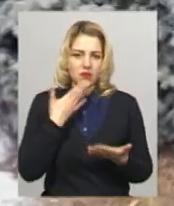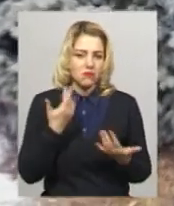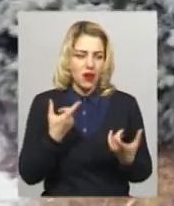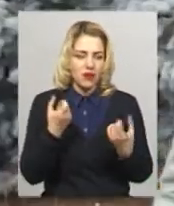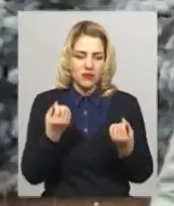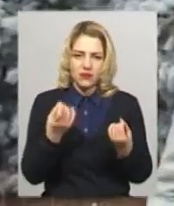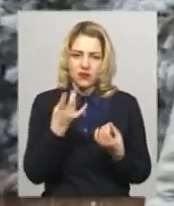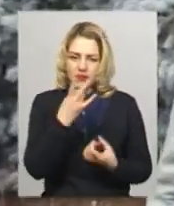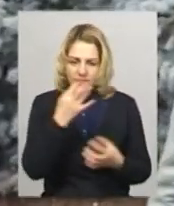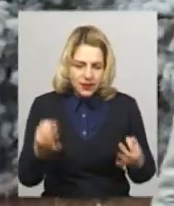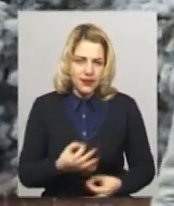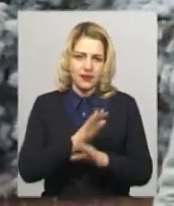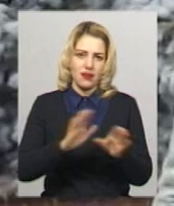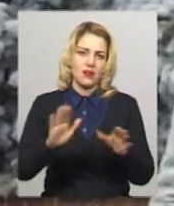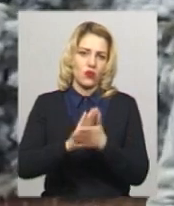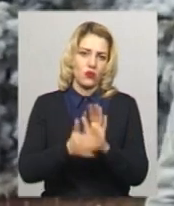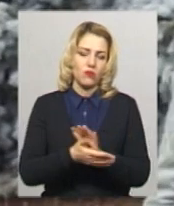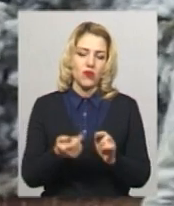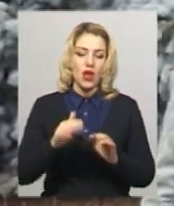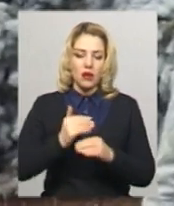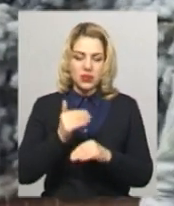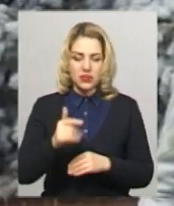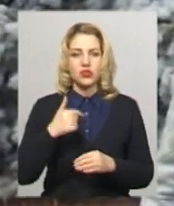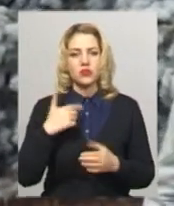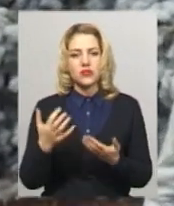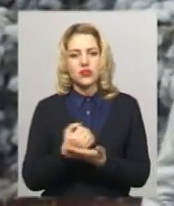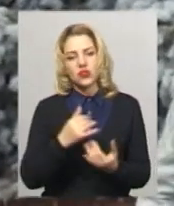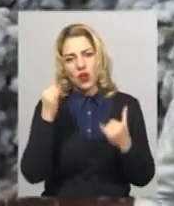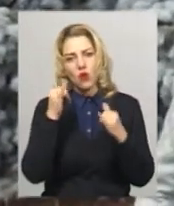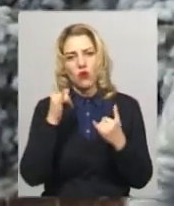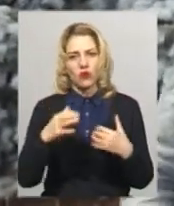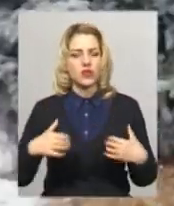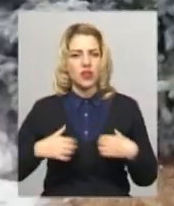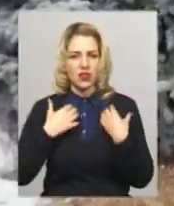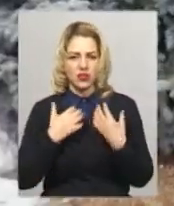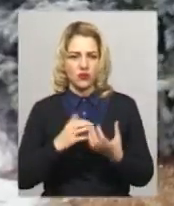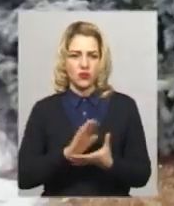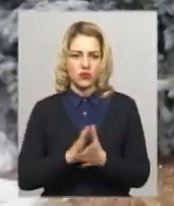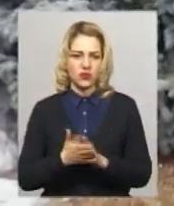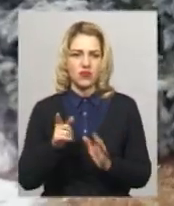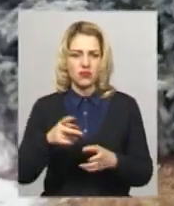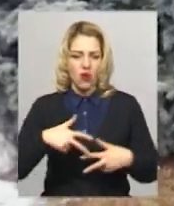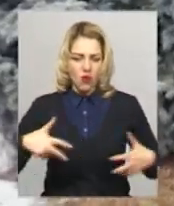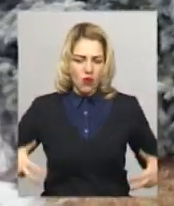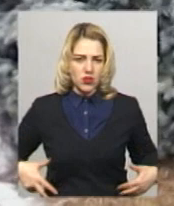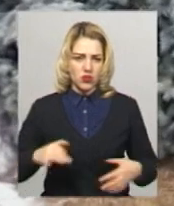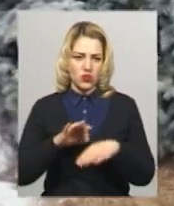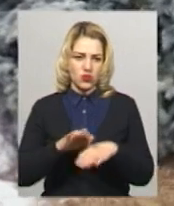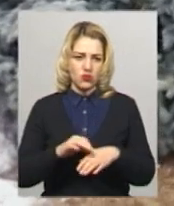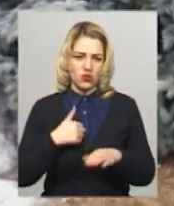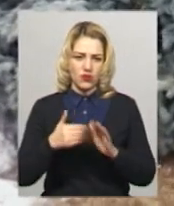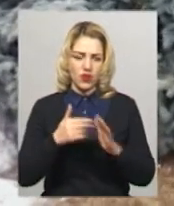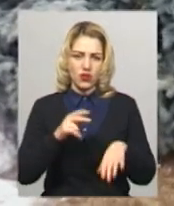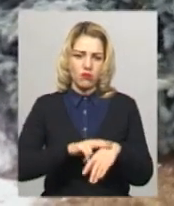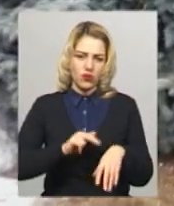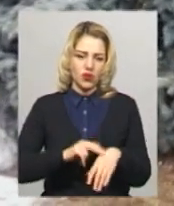ні умов, нічого. Найшли ми потім пізніше корову, теж в жахливому стані, там кісти і шкура. Викликали поліцію, приїхав патруль, ми прийшли